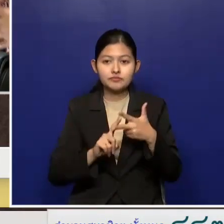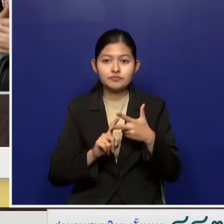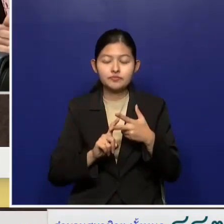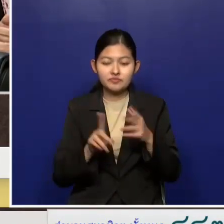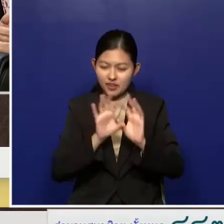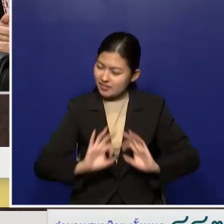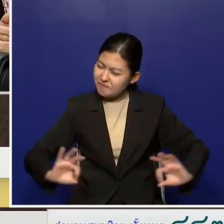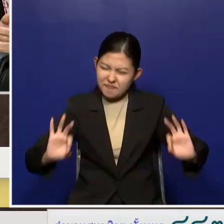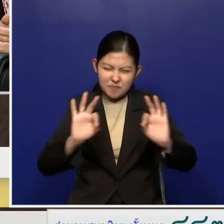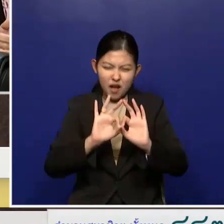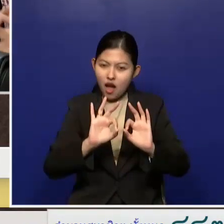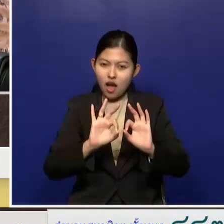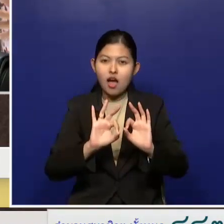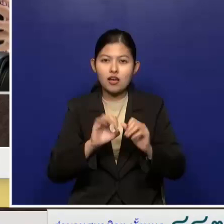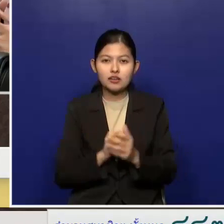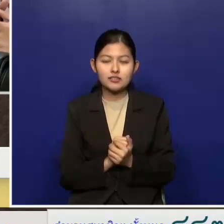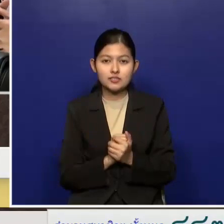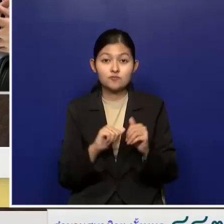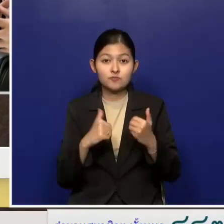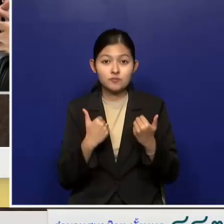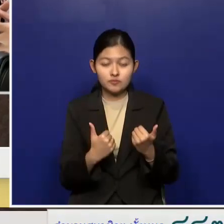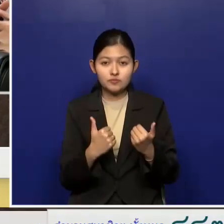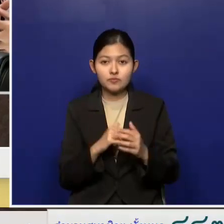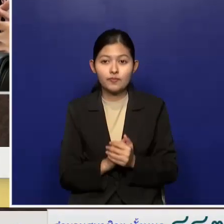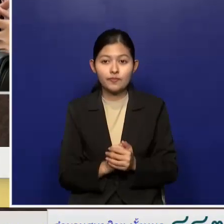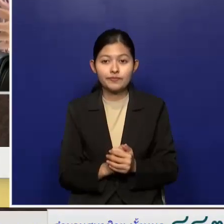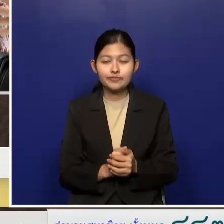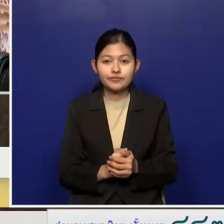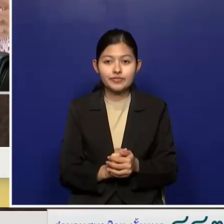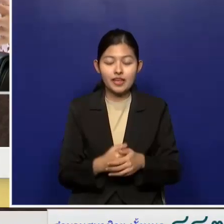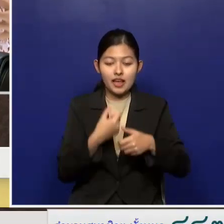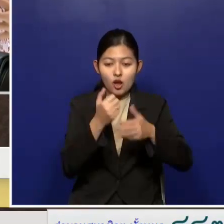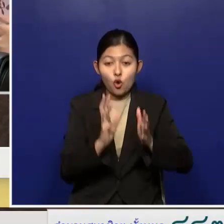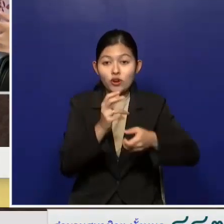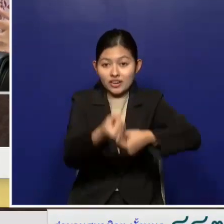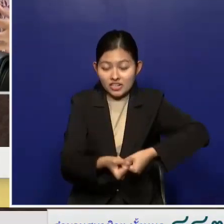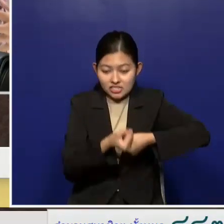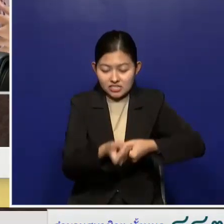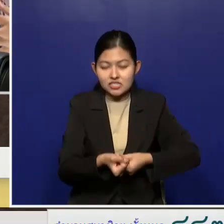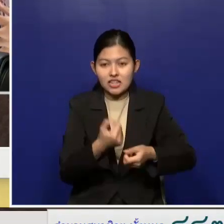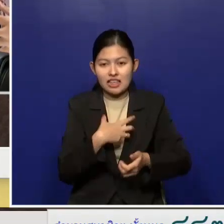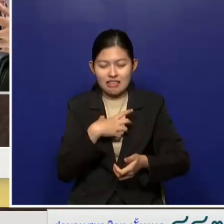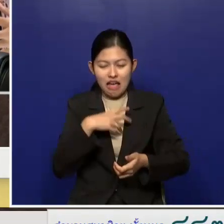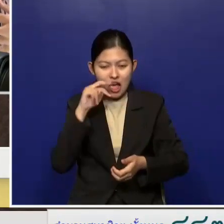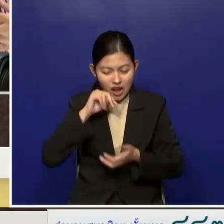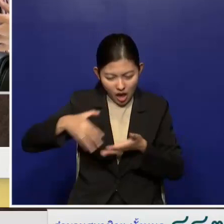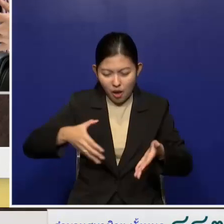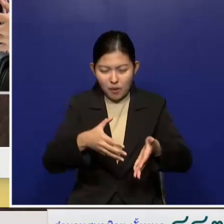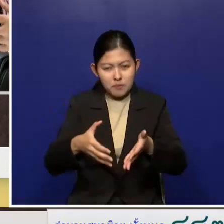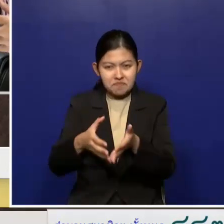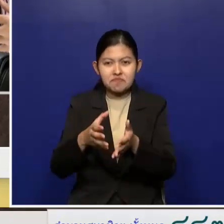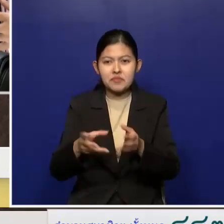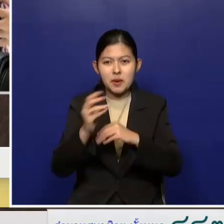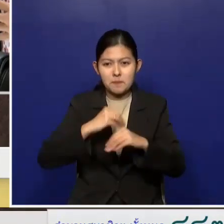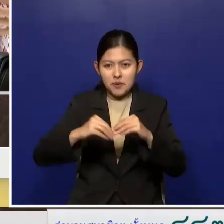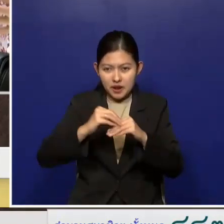ำคัญมากๆเลยก็คือว่าตอนนี้เกษตรกรนะคะมีจำนวนความต้องการที่จะใช้น้ำเพิ่มมากขึ้นเนื่องจากว่